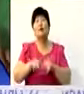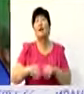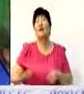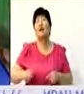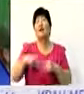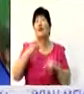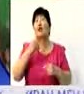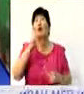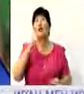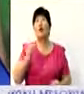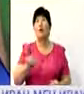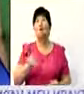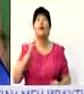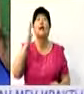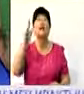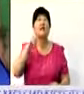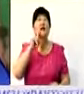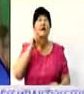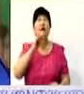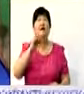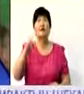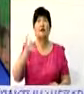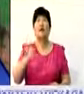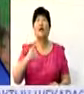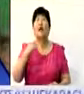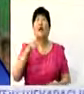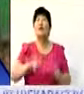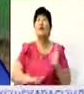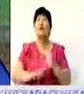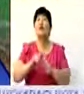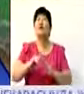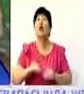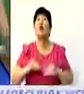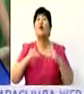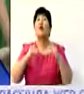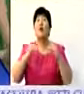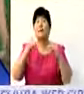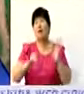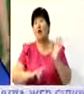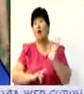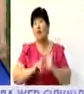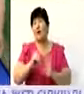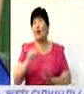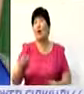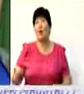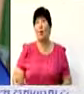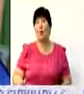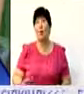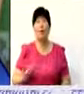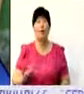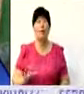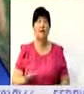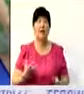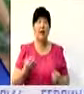деп ойлаймын. Келешек жастарға осы баспалдақты, бірінші баспалдағынан бастап, сол өмірдің